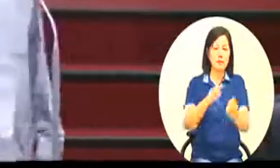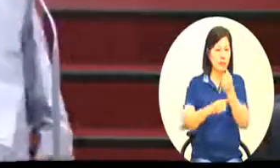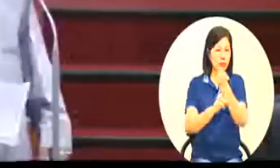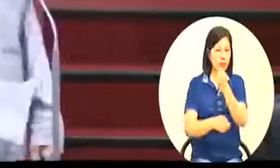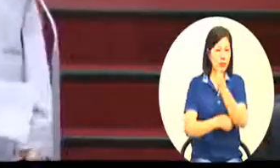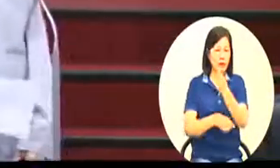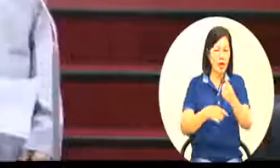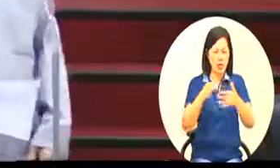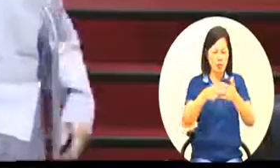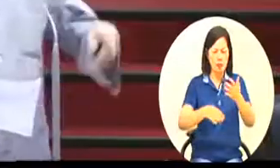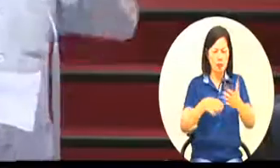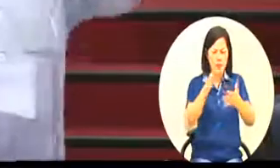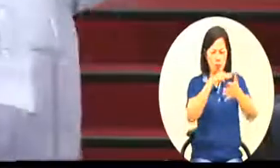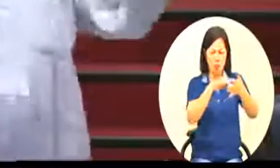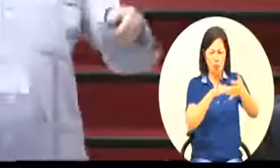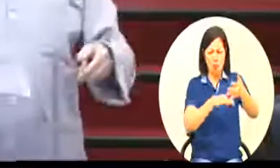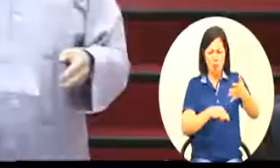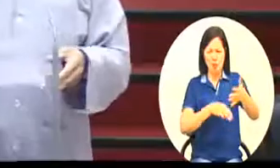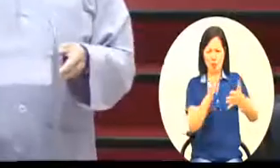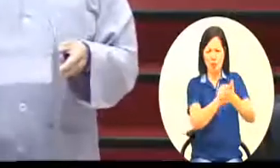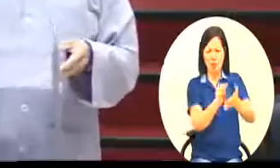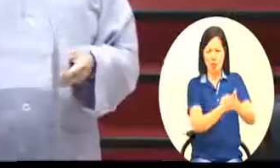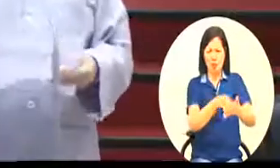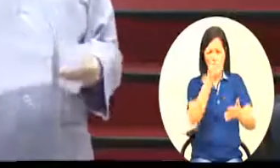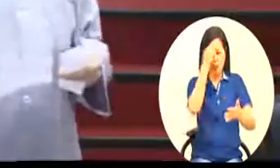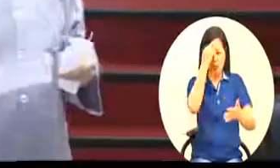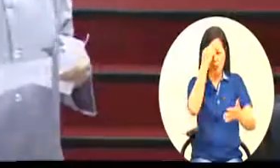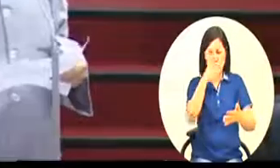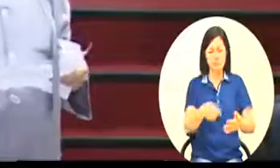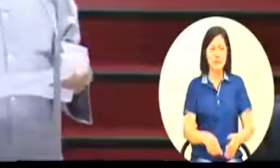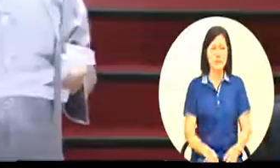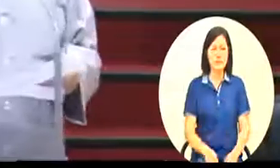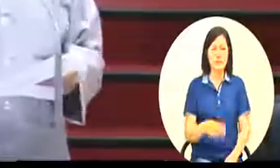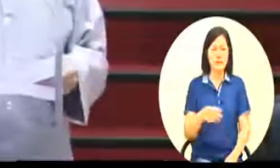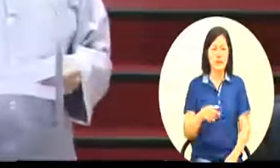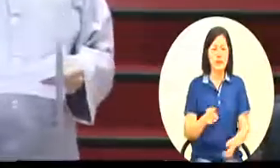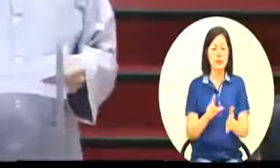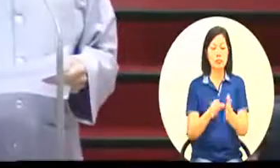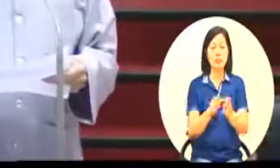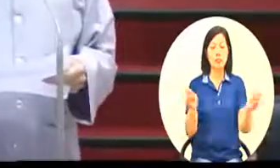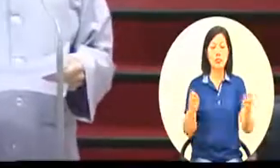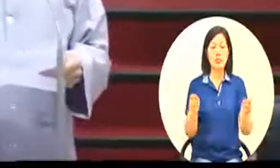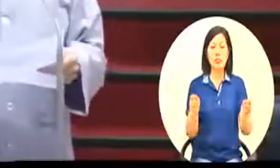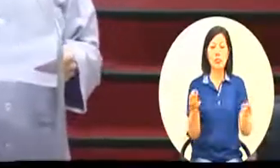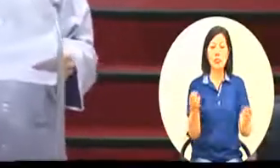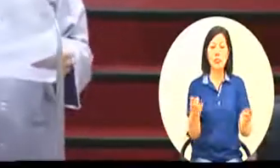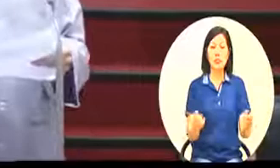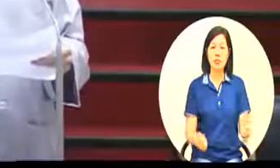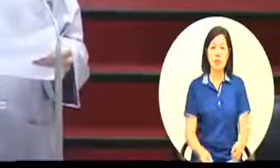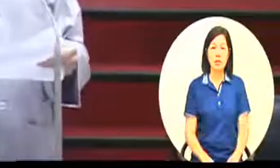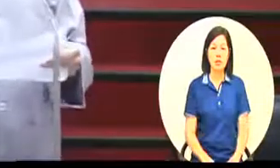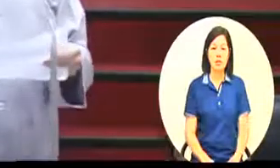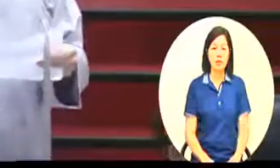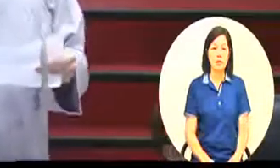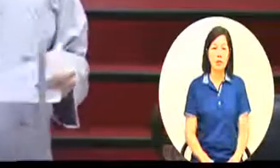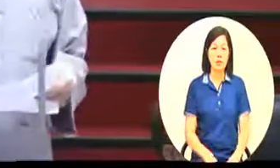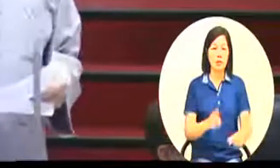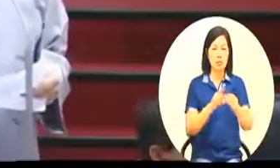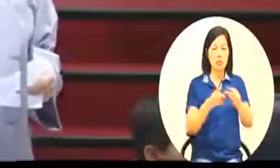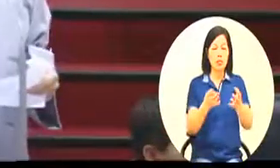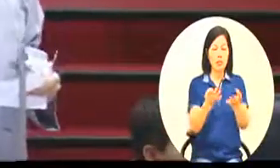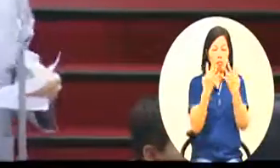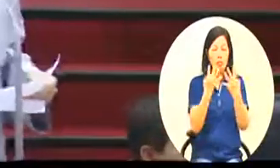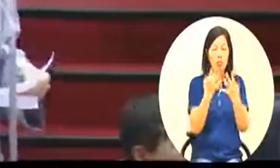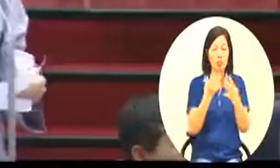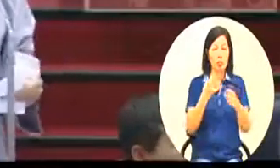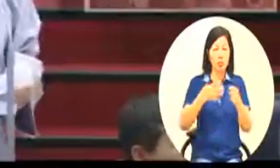词热热长啦，犯中监罪啦。啊，结果判偌久？伊的中监罪判三年四个